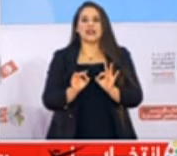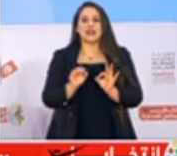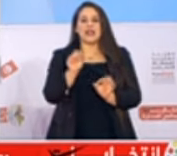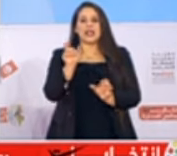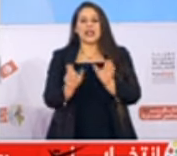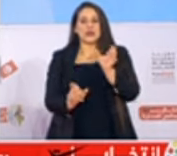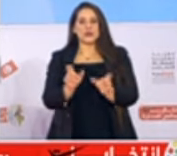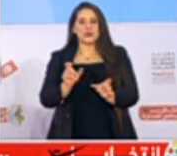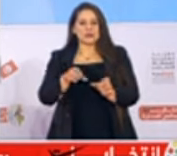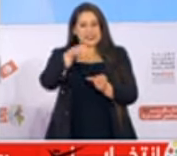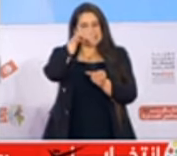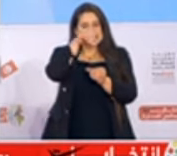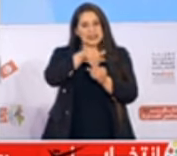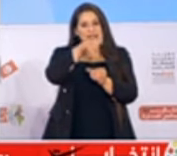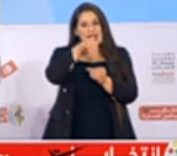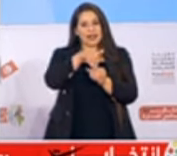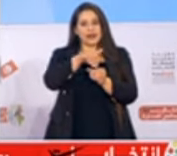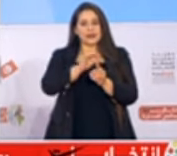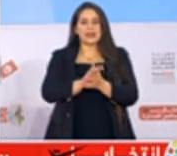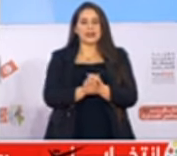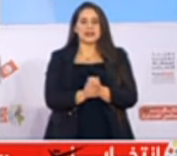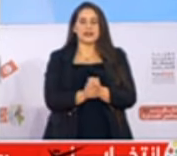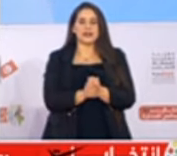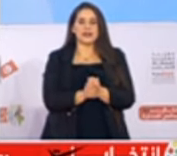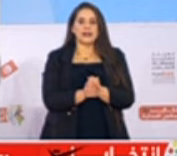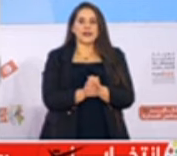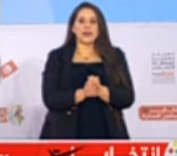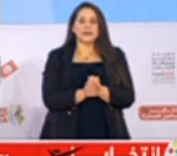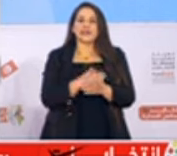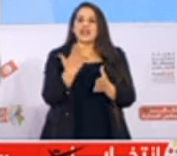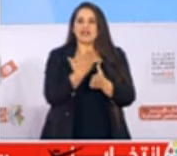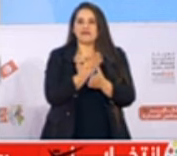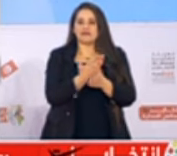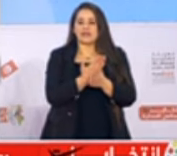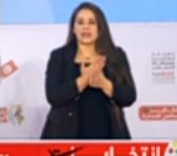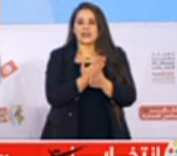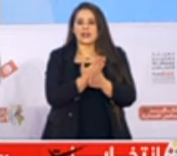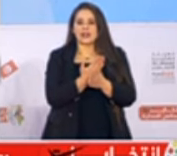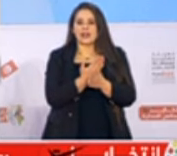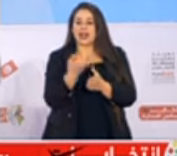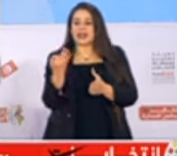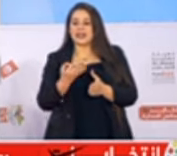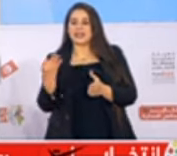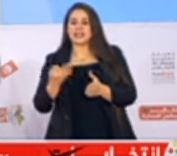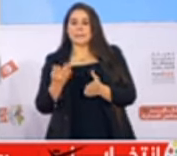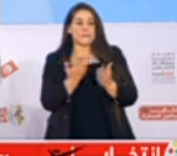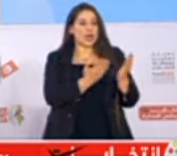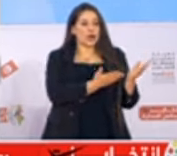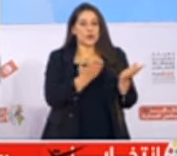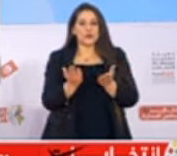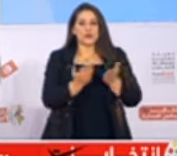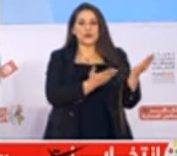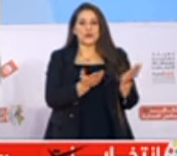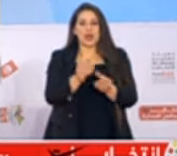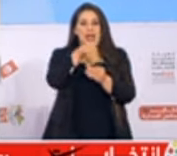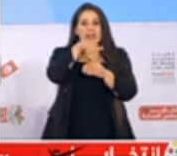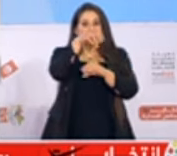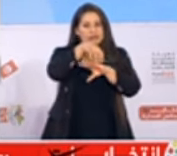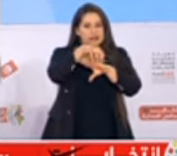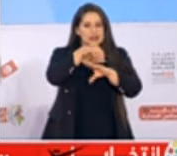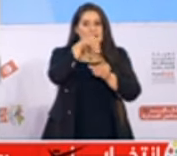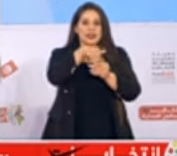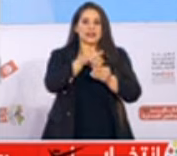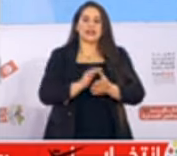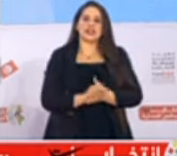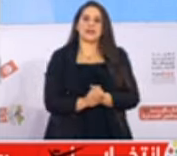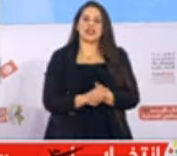الانتخابات معناها عندها تاثيرها على نسب الاقبال، هذه ثابت. الفرق ما بين